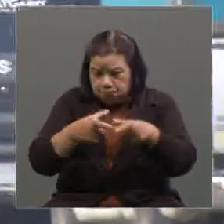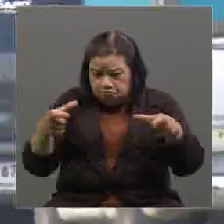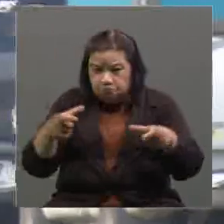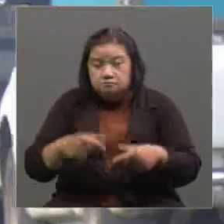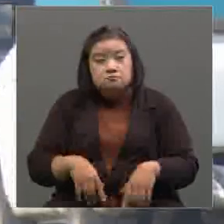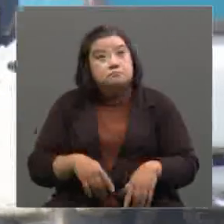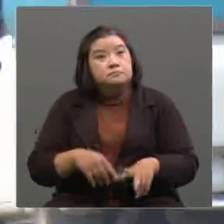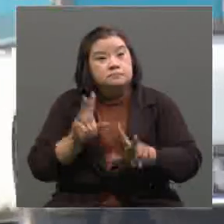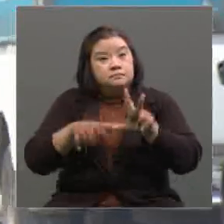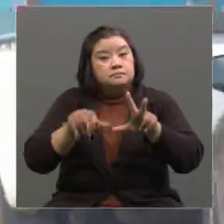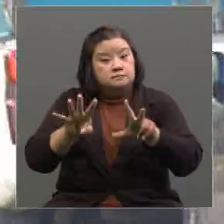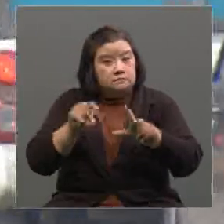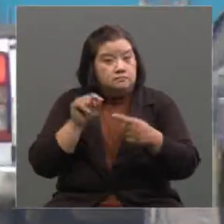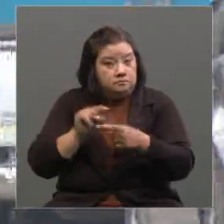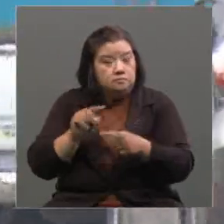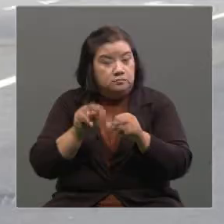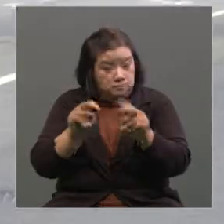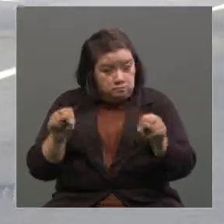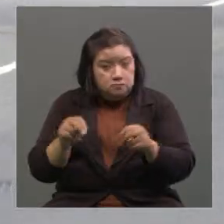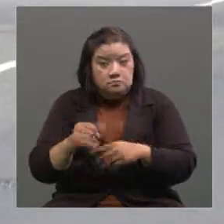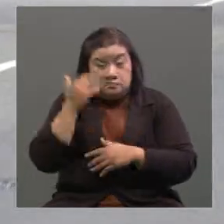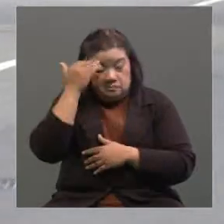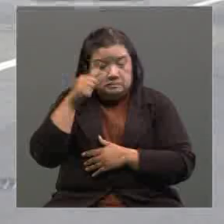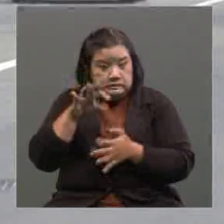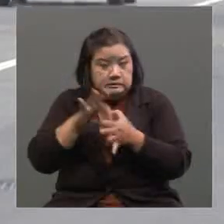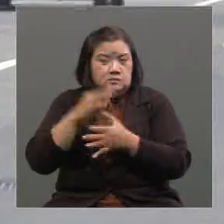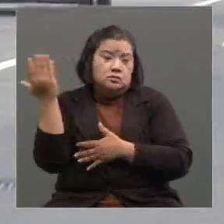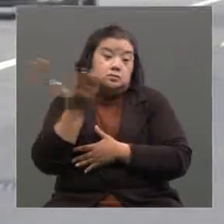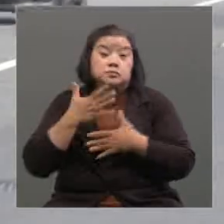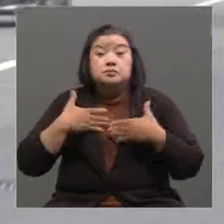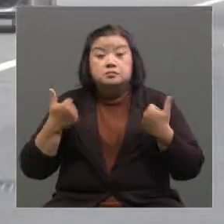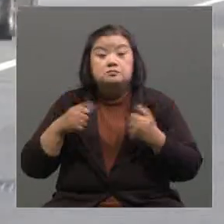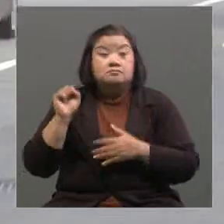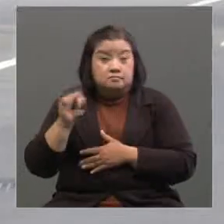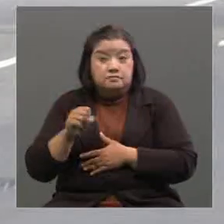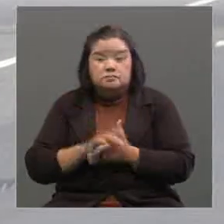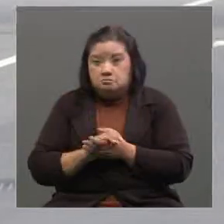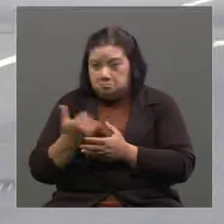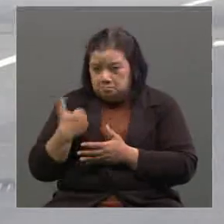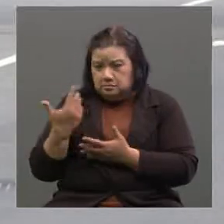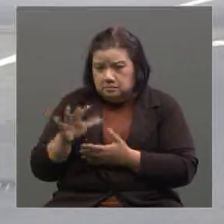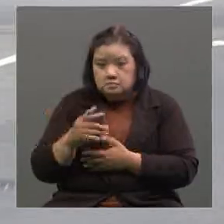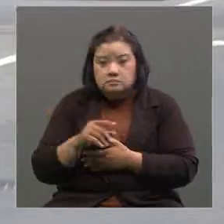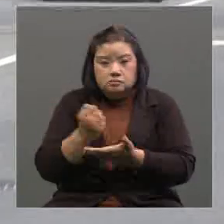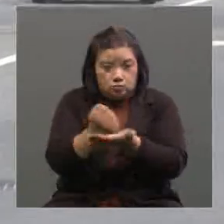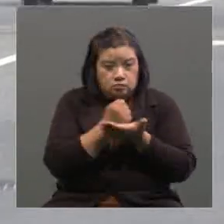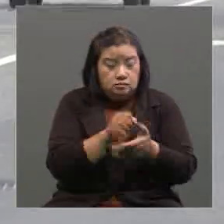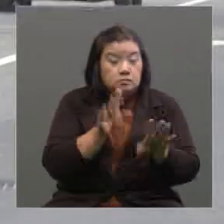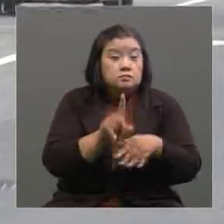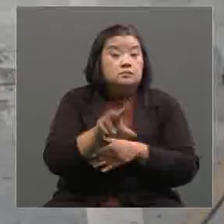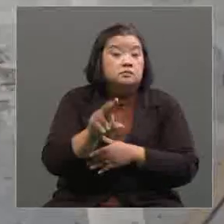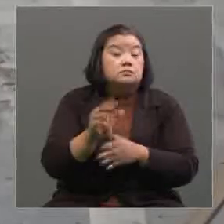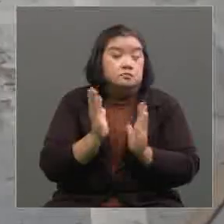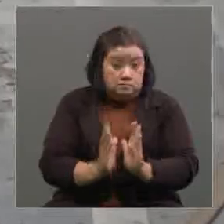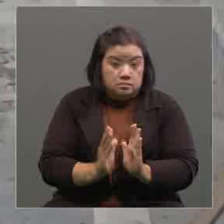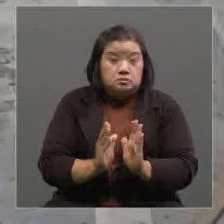3ใน4ของพื้นที่กลุ่มเขตเนื่องจากเป็นพื้นที่ต้นลมค่ะพร้อมกับให้ความร่วมมือมากกว่า130แห่งล่าสุดก็มีสถ